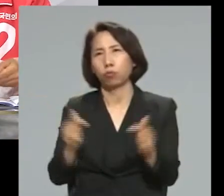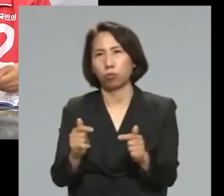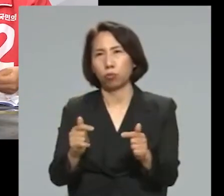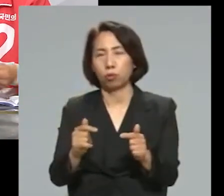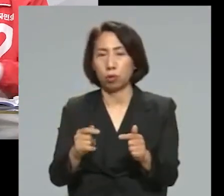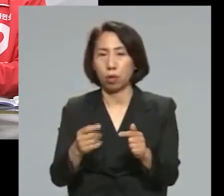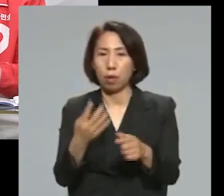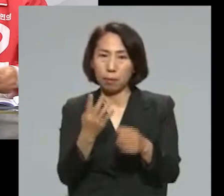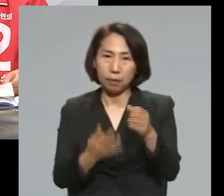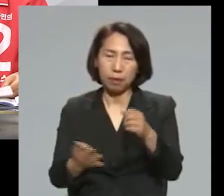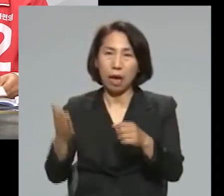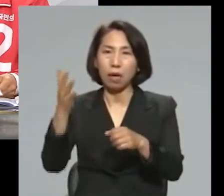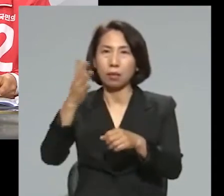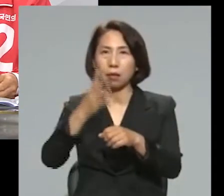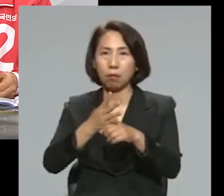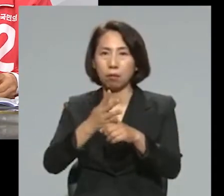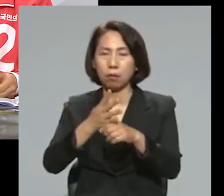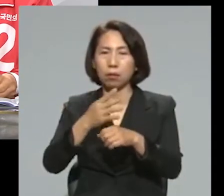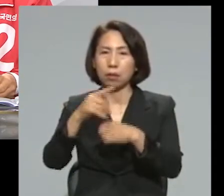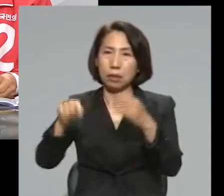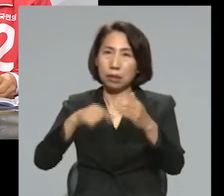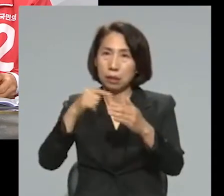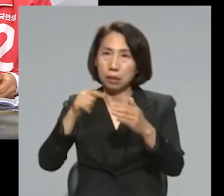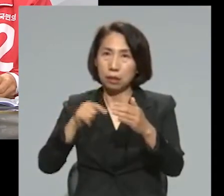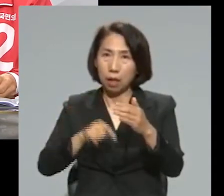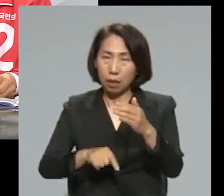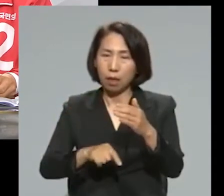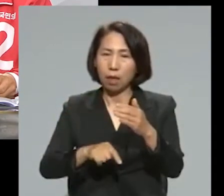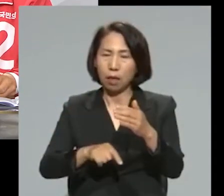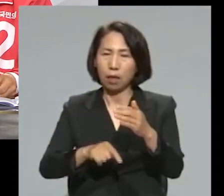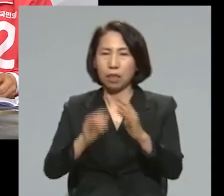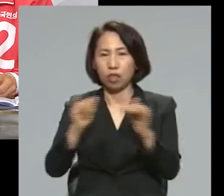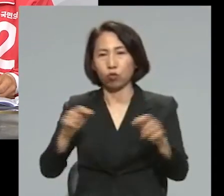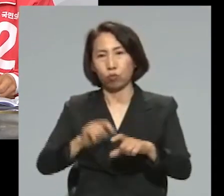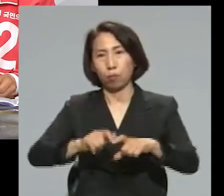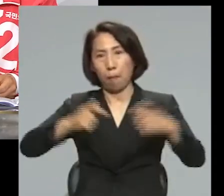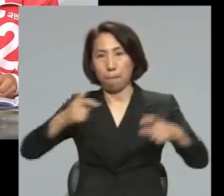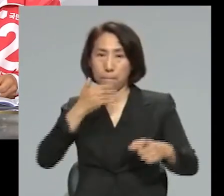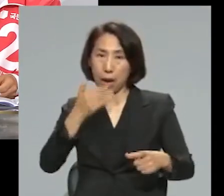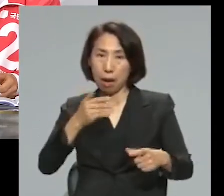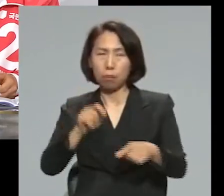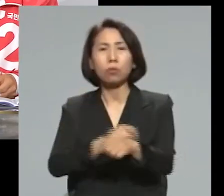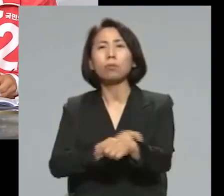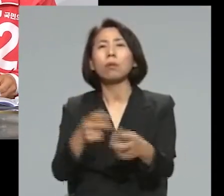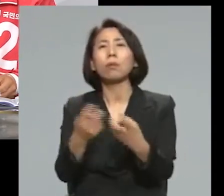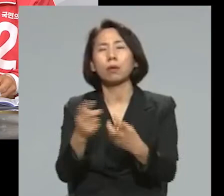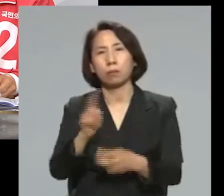내에 2만 명의 인구 증가에 대한 특단의 방법이 있는지요? 예,